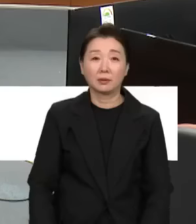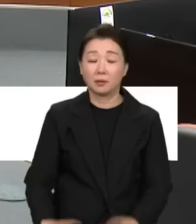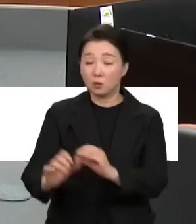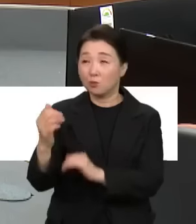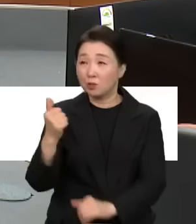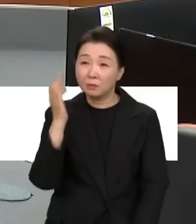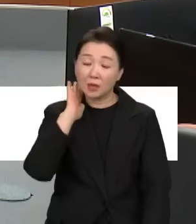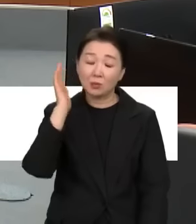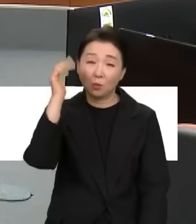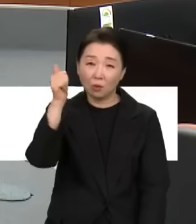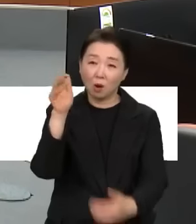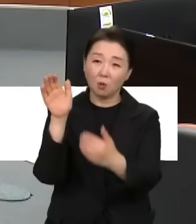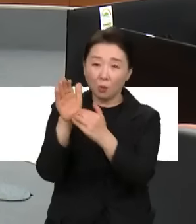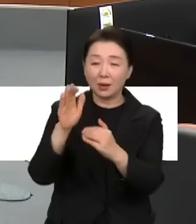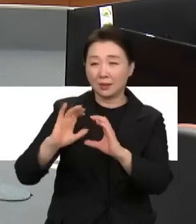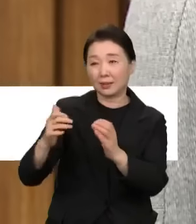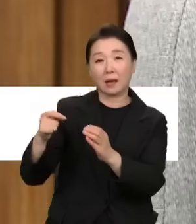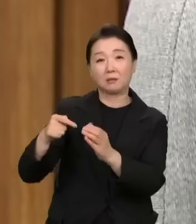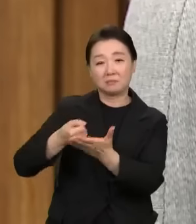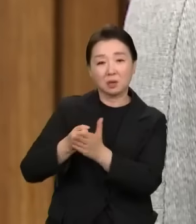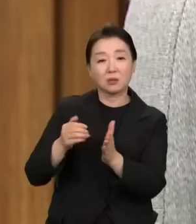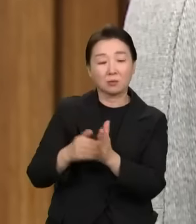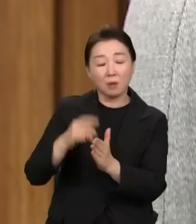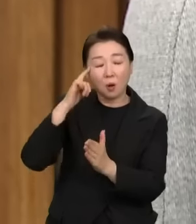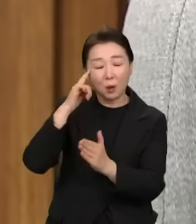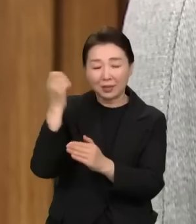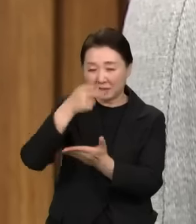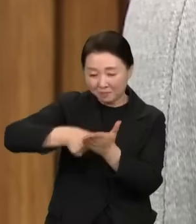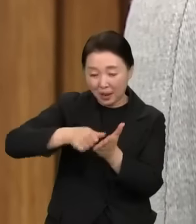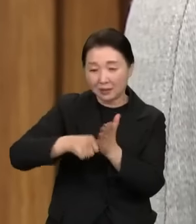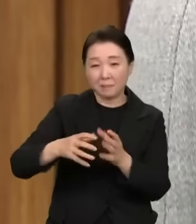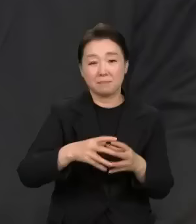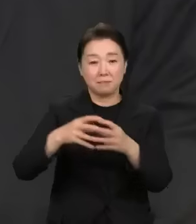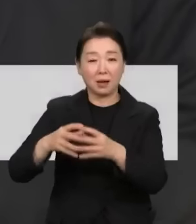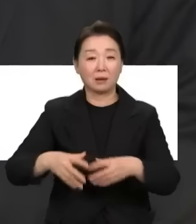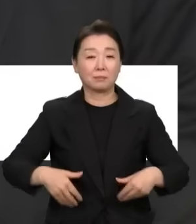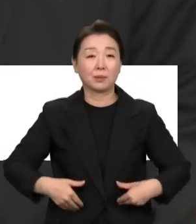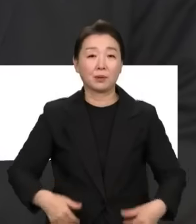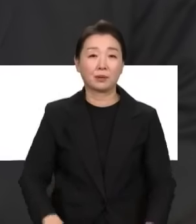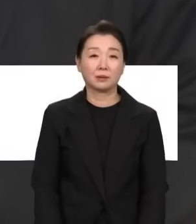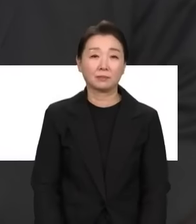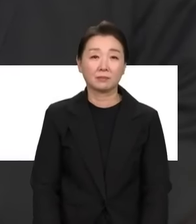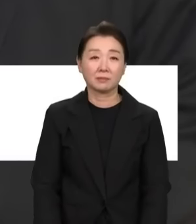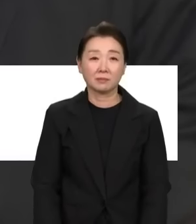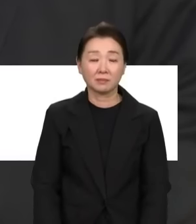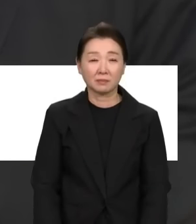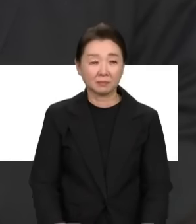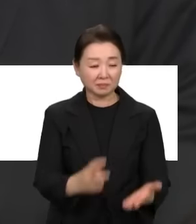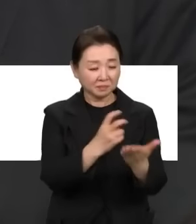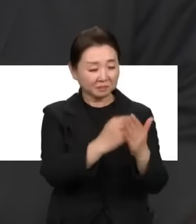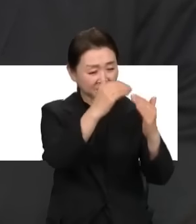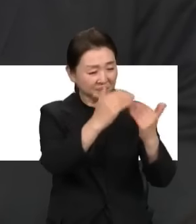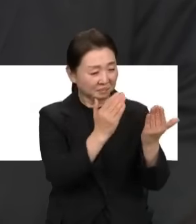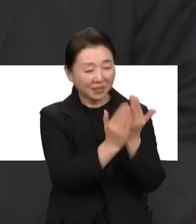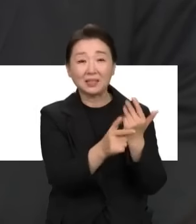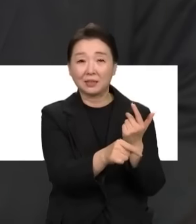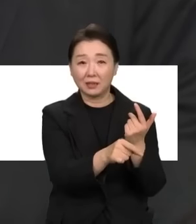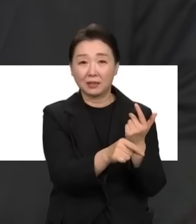건의가 당론이었다며 재표결에서도 단일 대우를 강조했습니다. 위헌적 요소를 담고 있는 법안이기